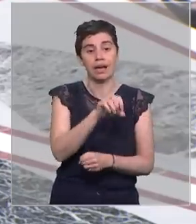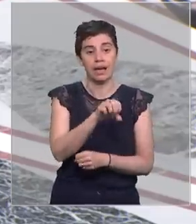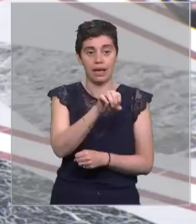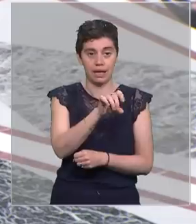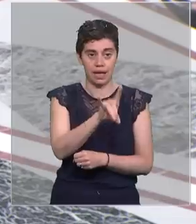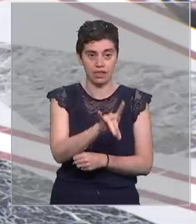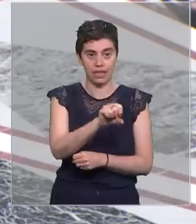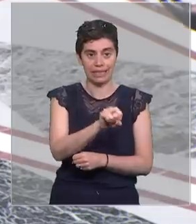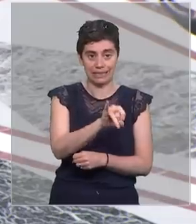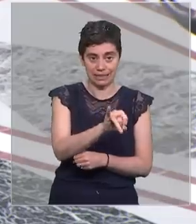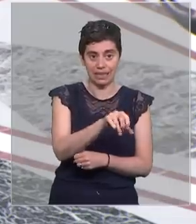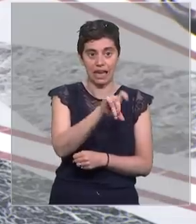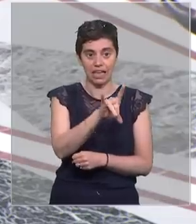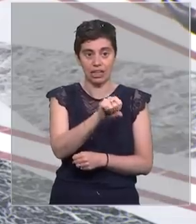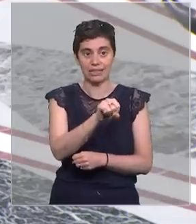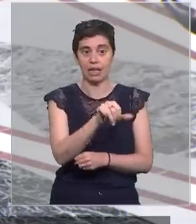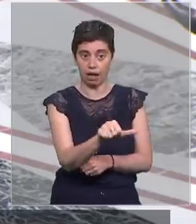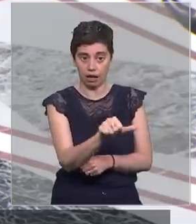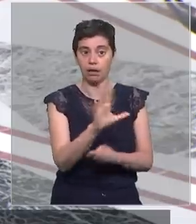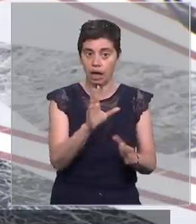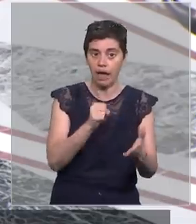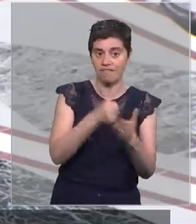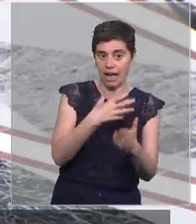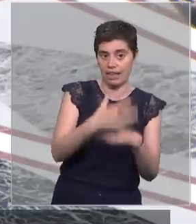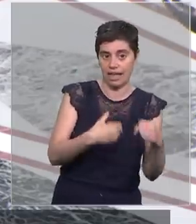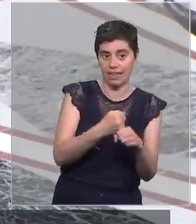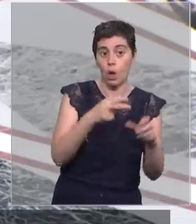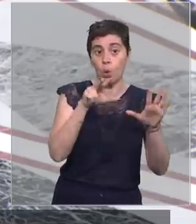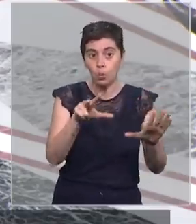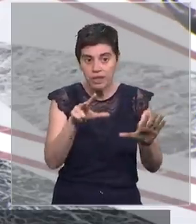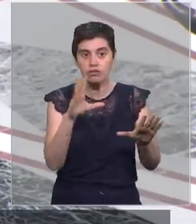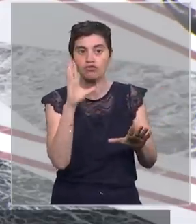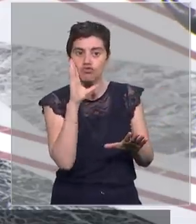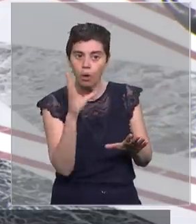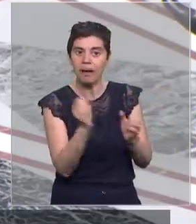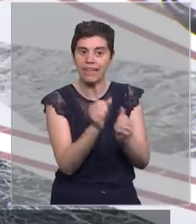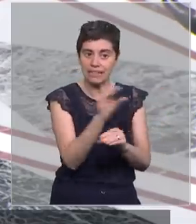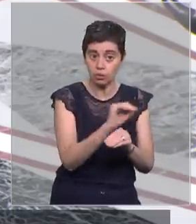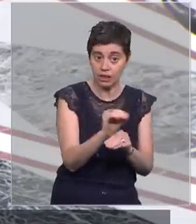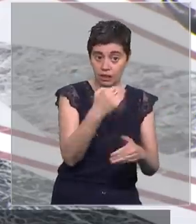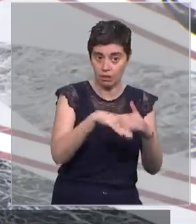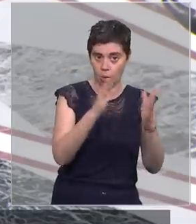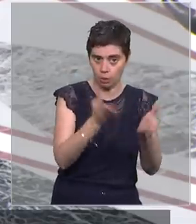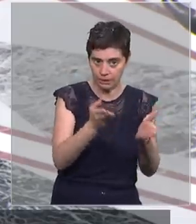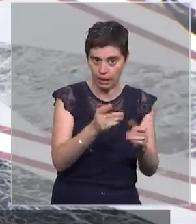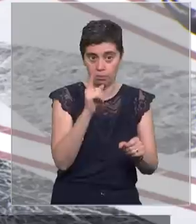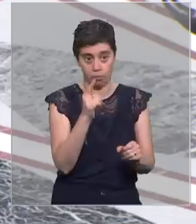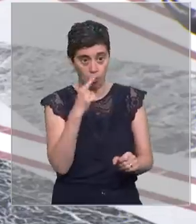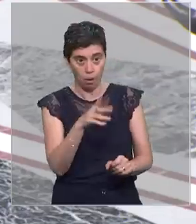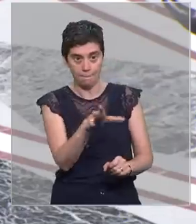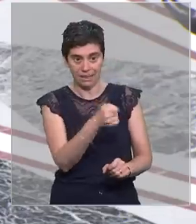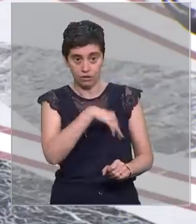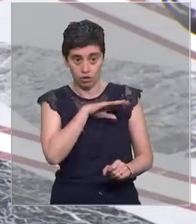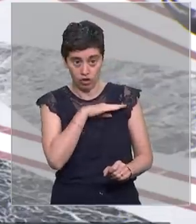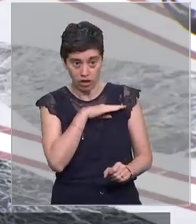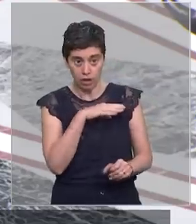HSA, en fin d'année, ce sont désormais 8 chambres sécurisées qui seront disponibles à l'hôpital pour assurer une prise en charge somatique, mais